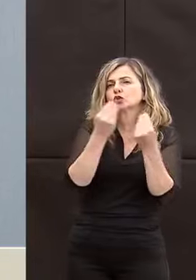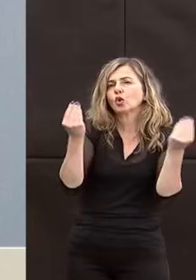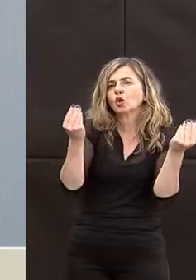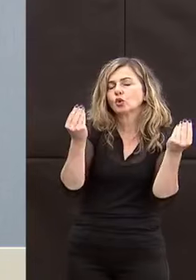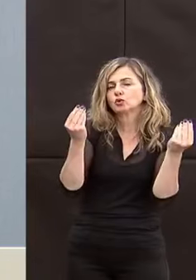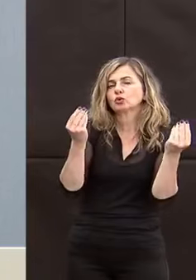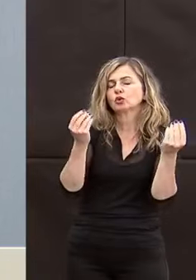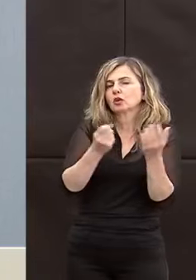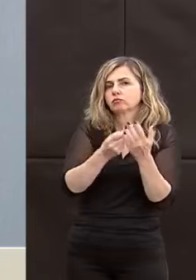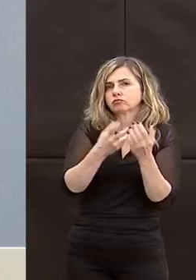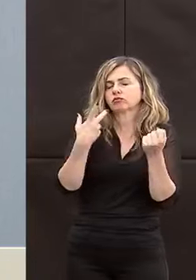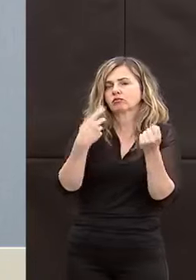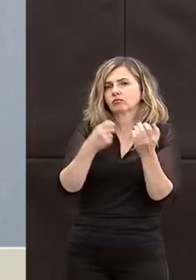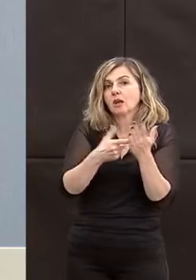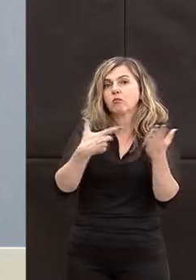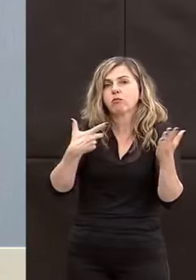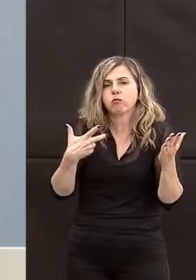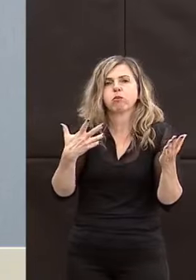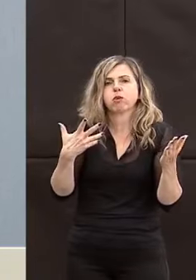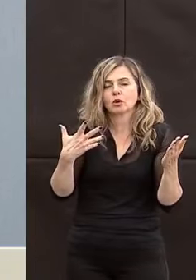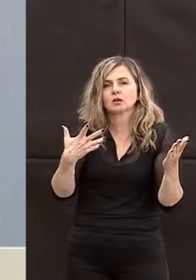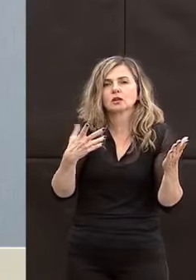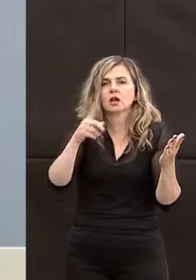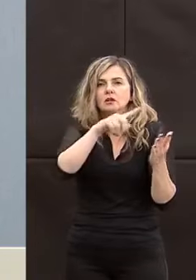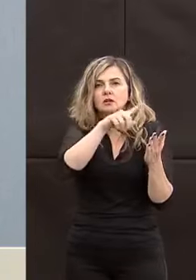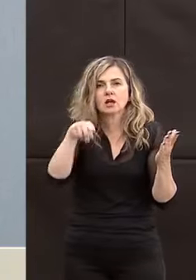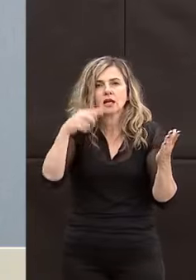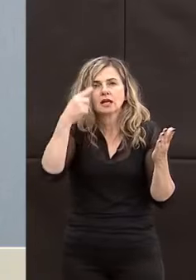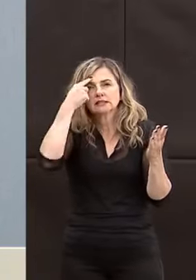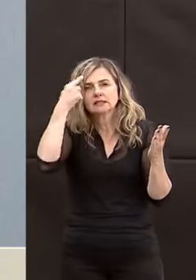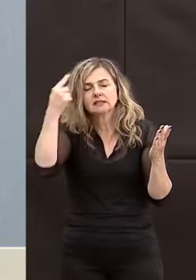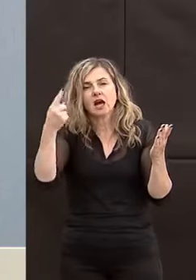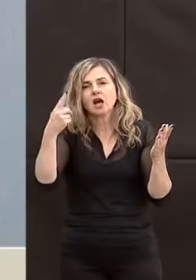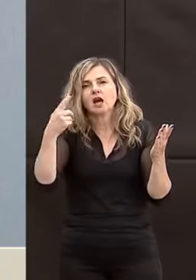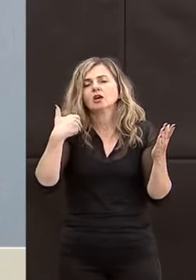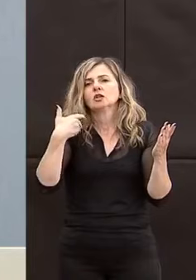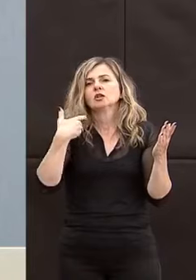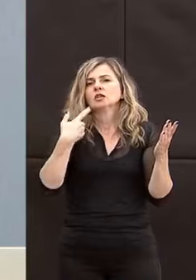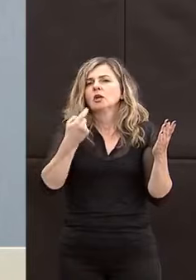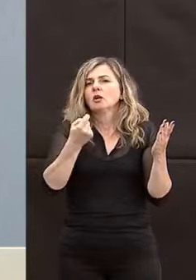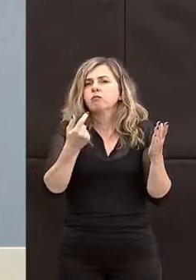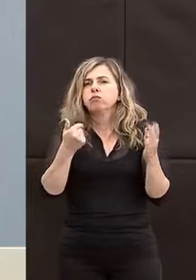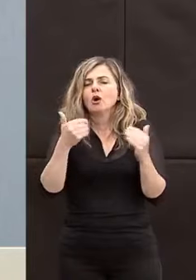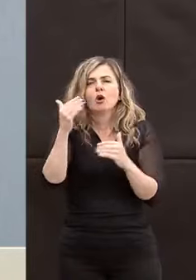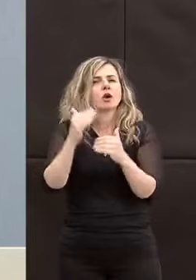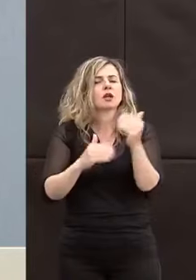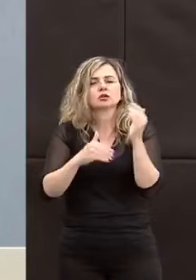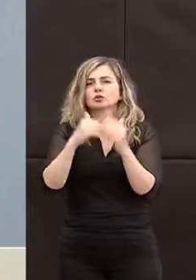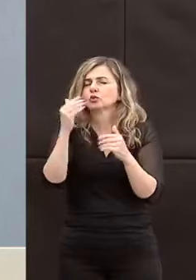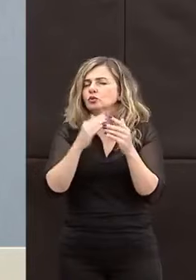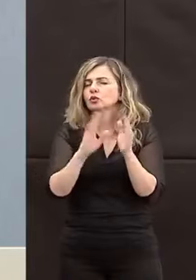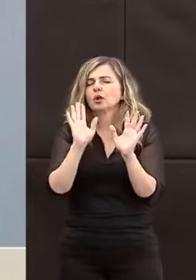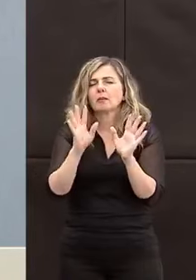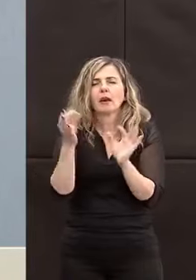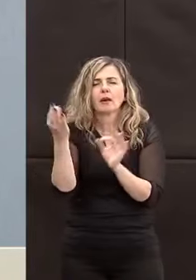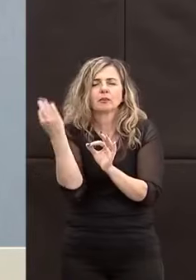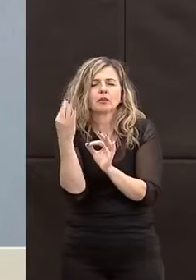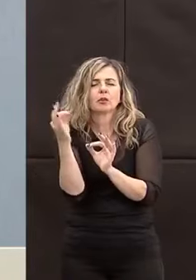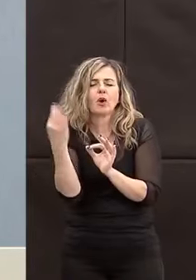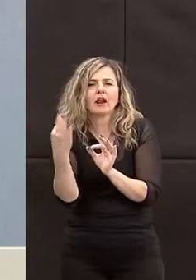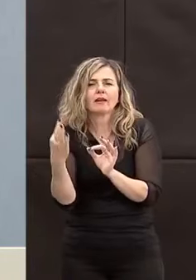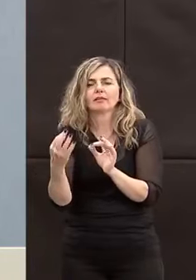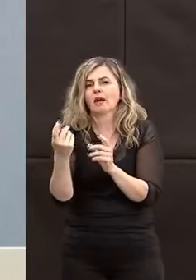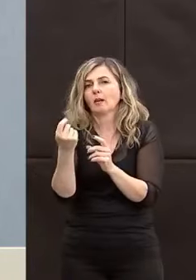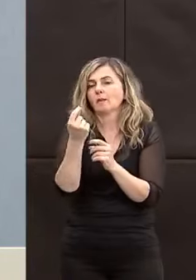perché come voi sapete abbiamo poche strutture di altissima qualità cioè nel senso di cinque